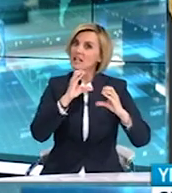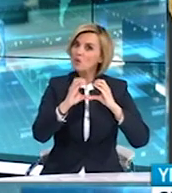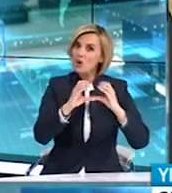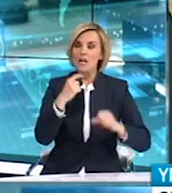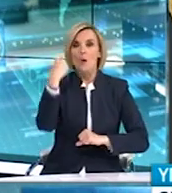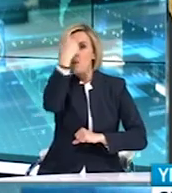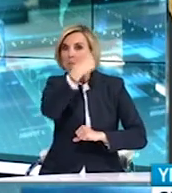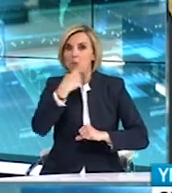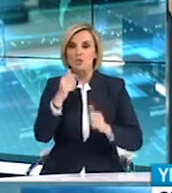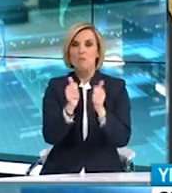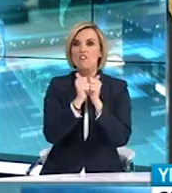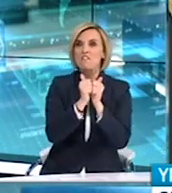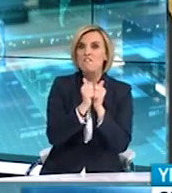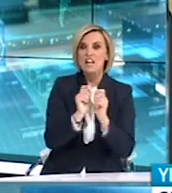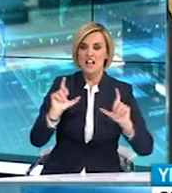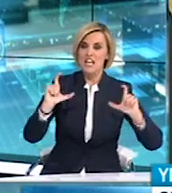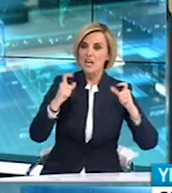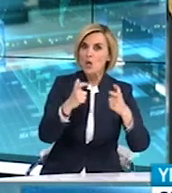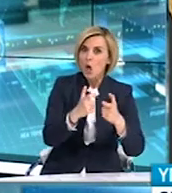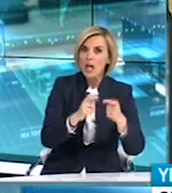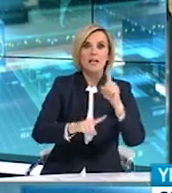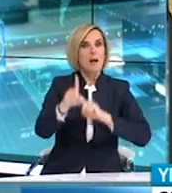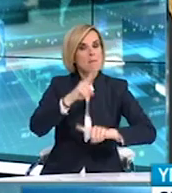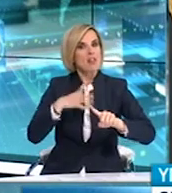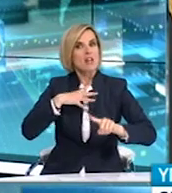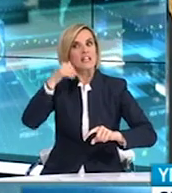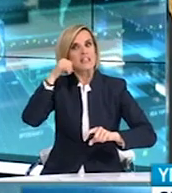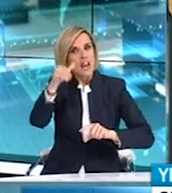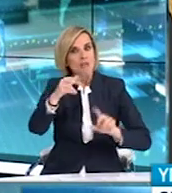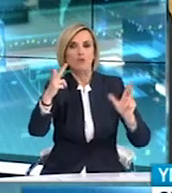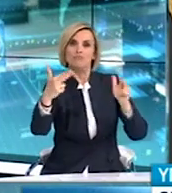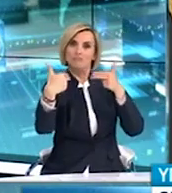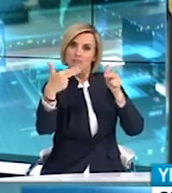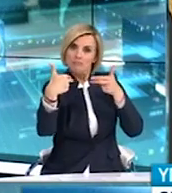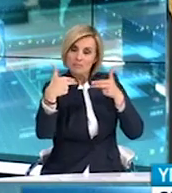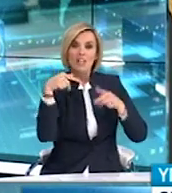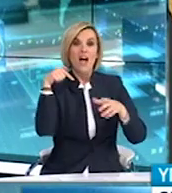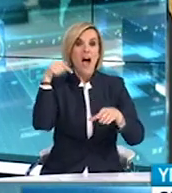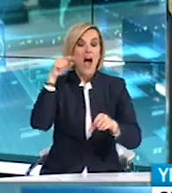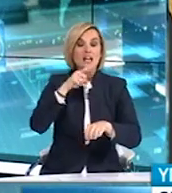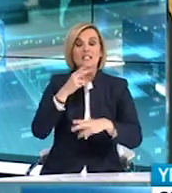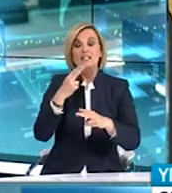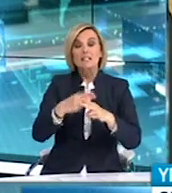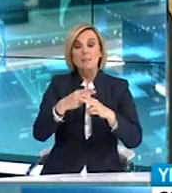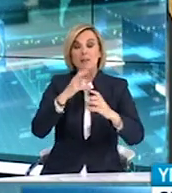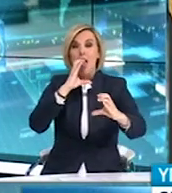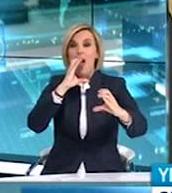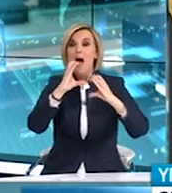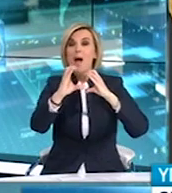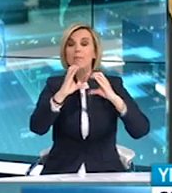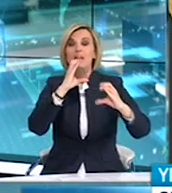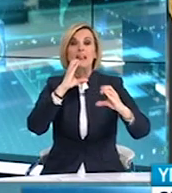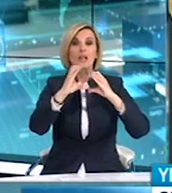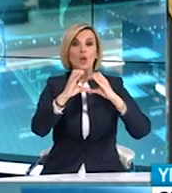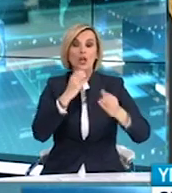μας ανθρώπους, την οικογένειά μας, τους φίλους μας. Η επικοινωνία δημιουργεί ένα ισχυρό δίκτυο ψυχικής προστασίας που μας